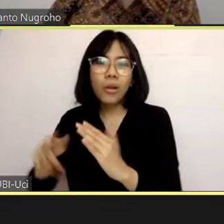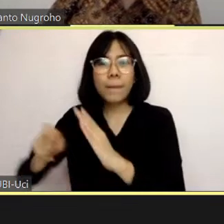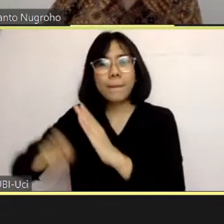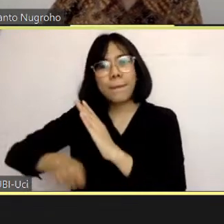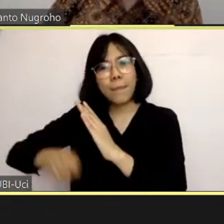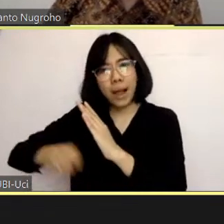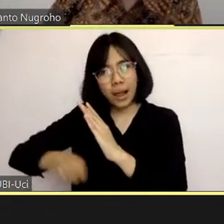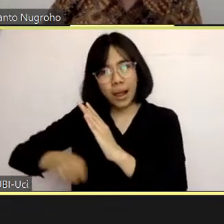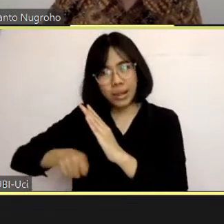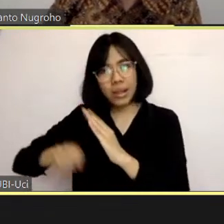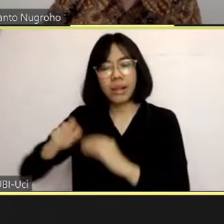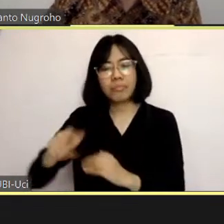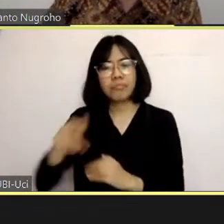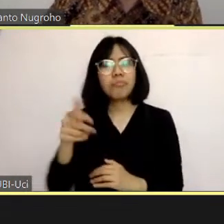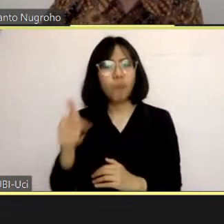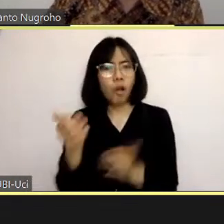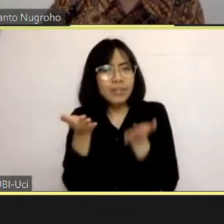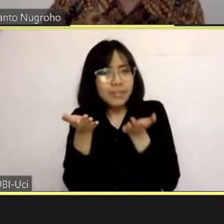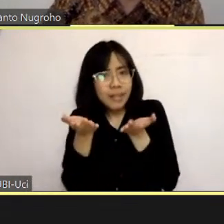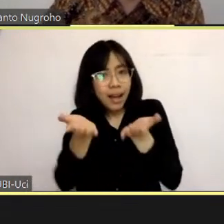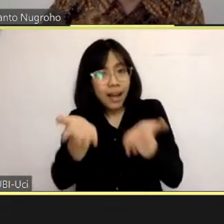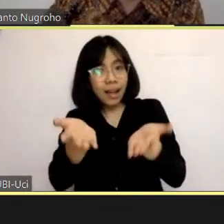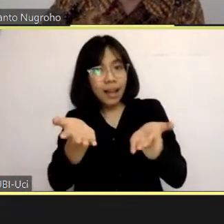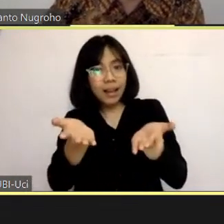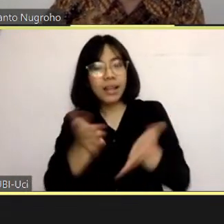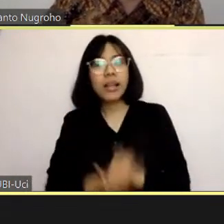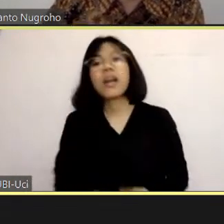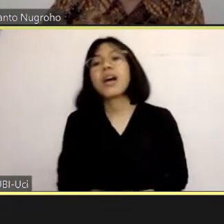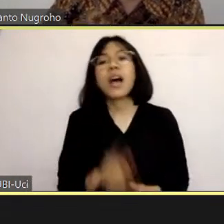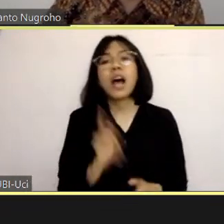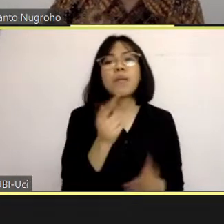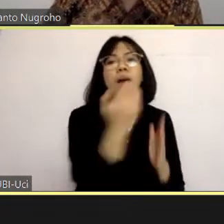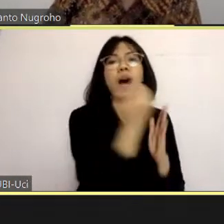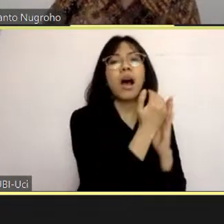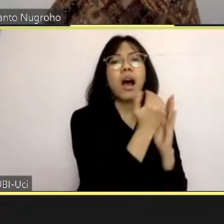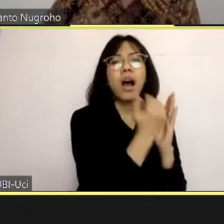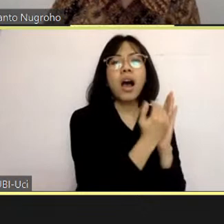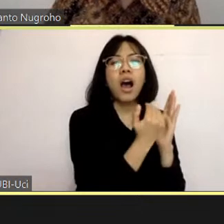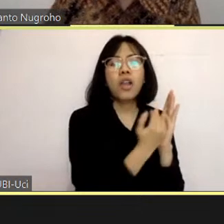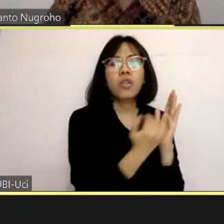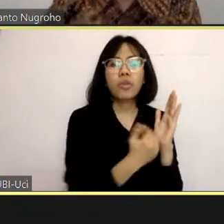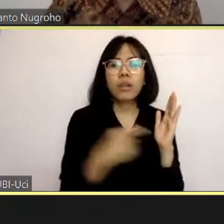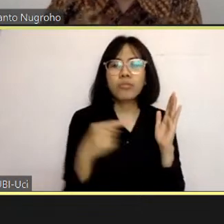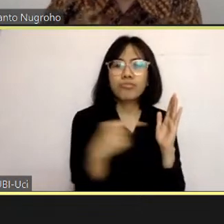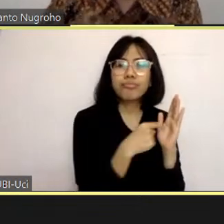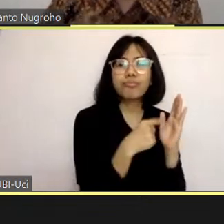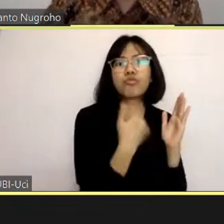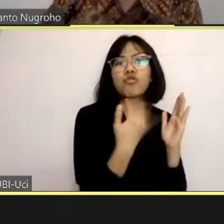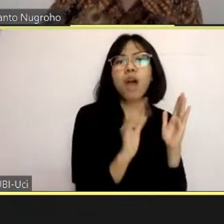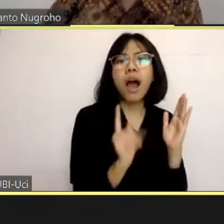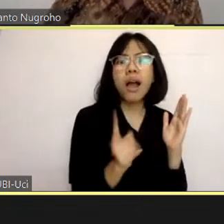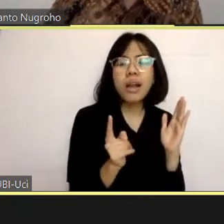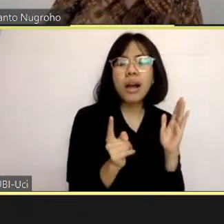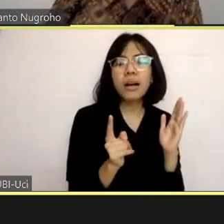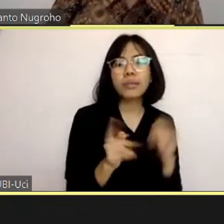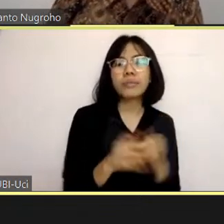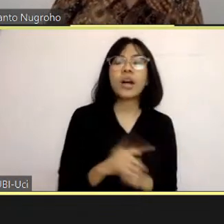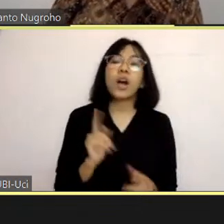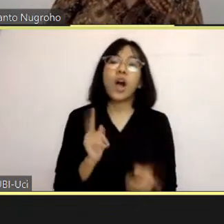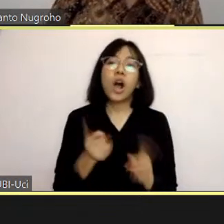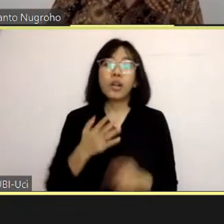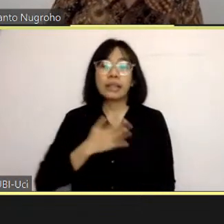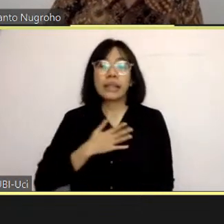melalui proses pengadilan, tentu itu satu jalur yang baik dan demokratis. Nah, kritik saya lebih